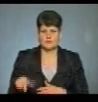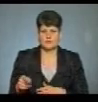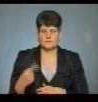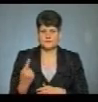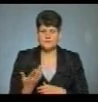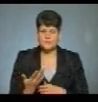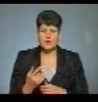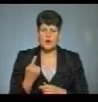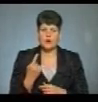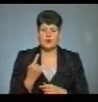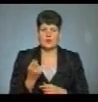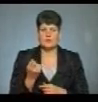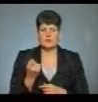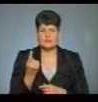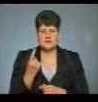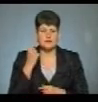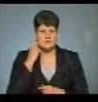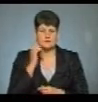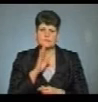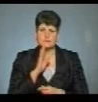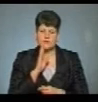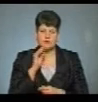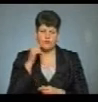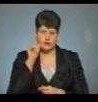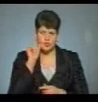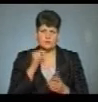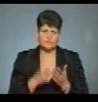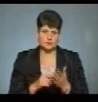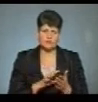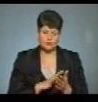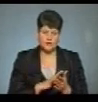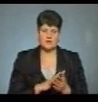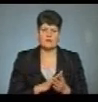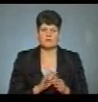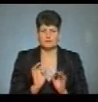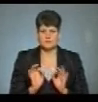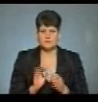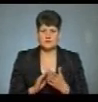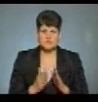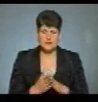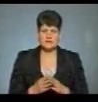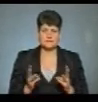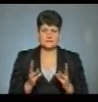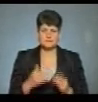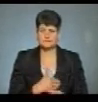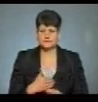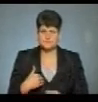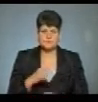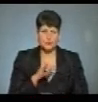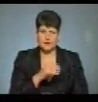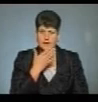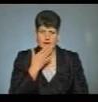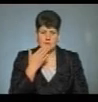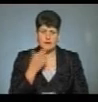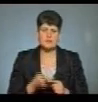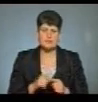11-річна дитина, в якої вчора підтвердили коронавірус, в стабільному стані. Пневмонії в неї немає. Про це сьогодні розповів головний лікар